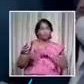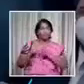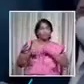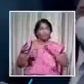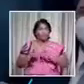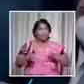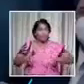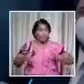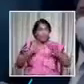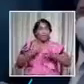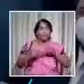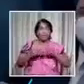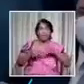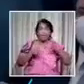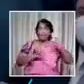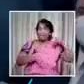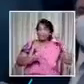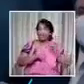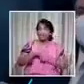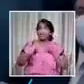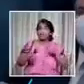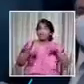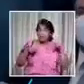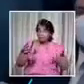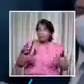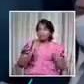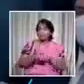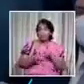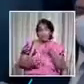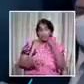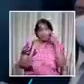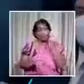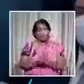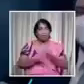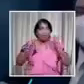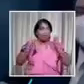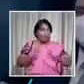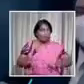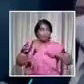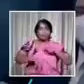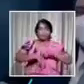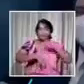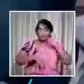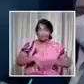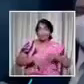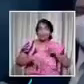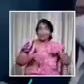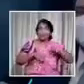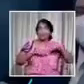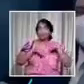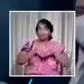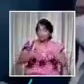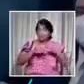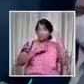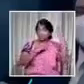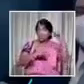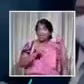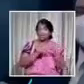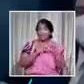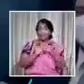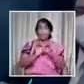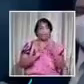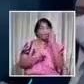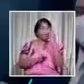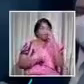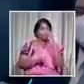මාර්ගය හැදුවේ දැන් ගිය අවුරුද්දේ මේ තරම් ආර්ථිකය කඩන් වැටලින්න වෙලාවේ ඇඟලු අපනයනෙන් ඩොලර් බිලියන 3ක්